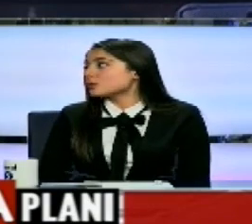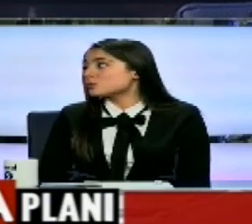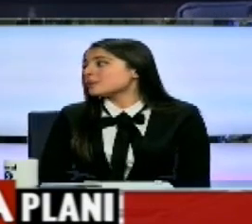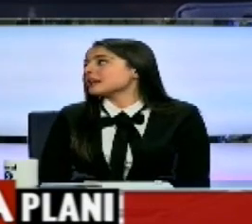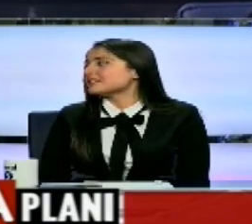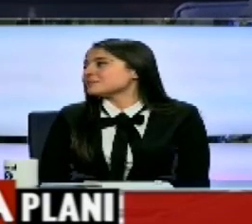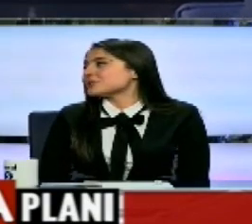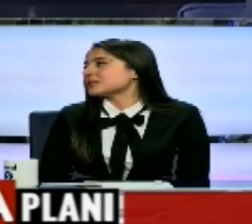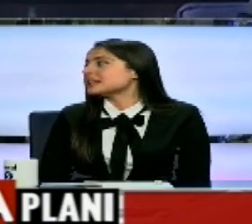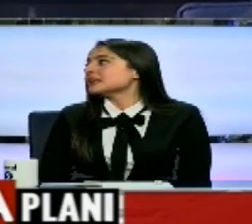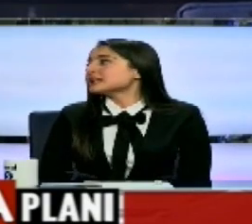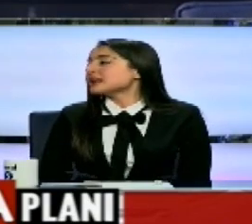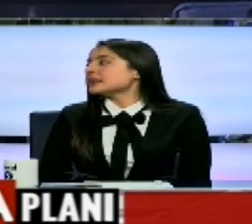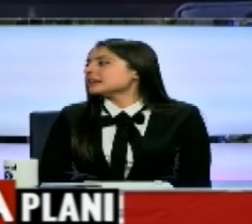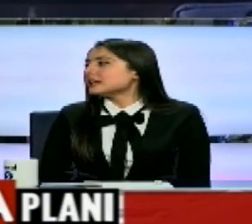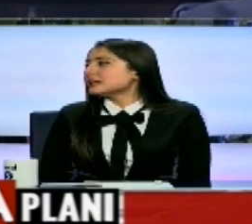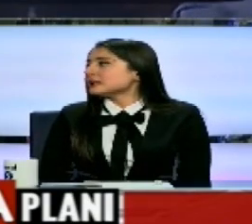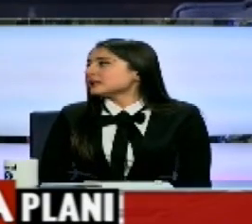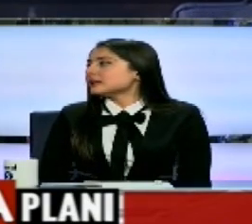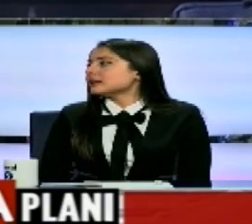duygulandık. O zaman anlamıştık. Yani